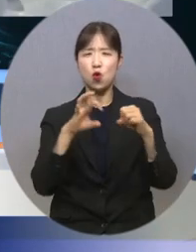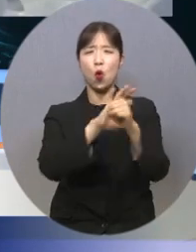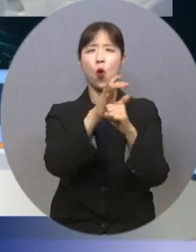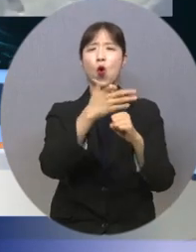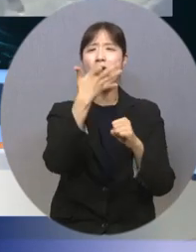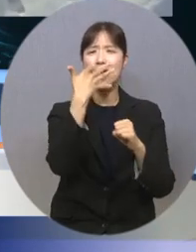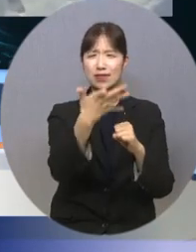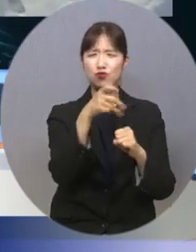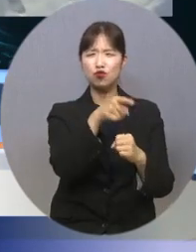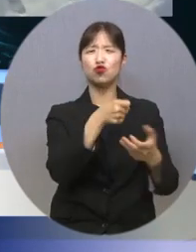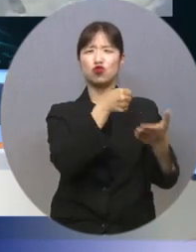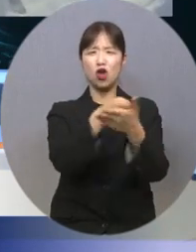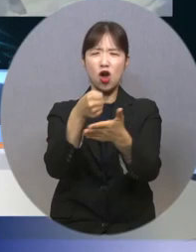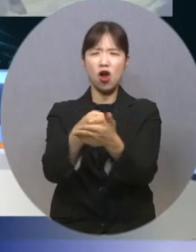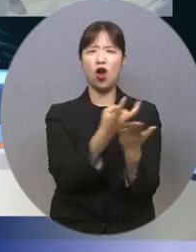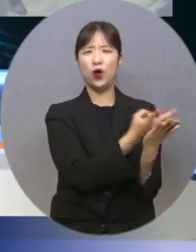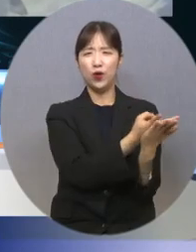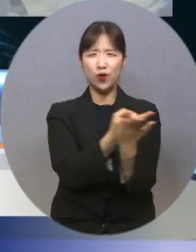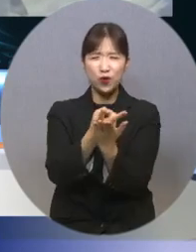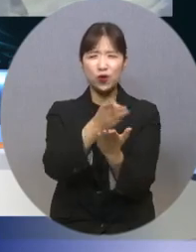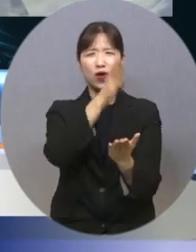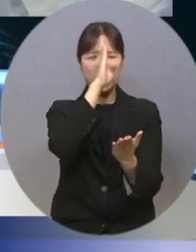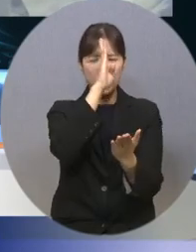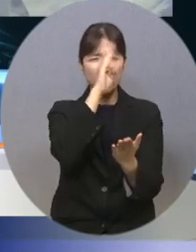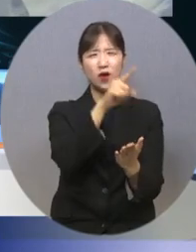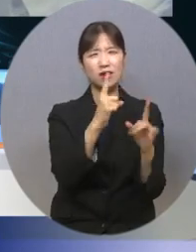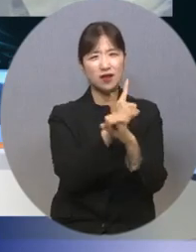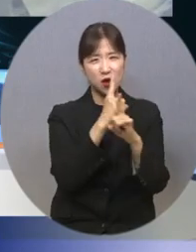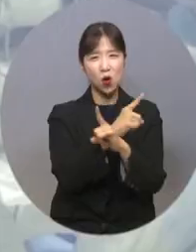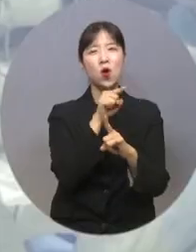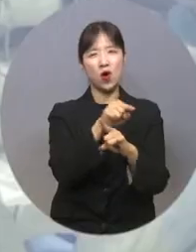병상 지정 해제를 확대해 나가고 있습니다.